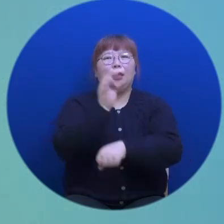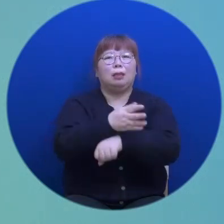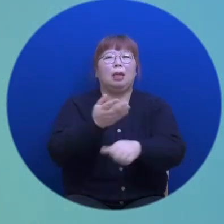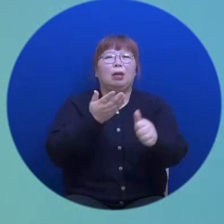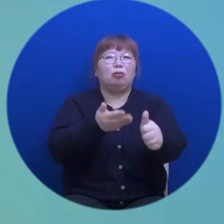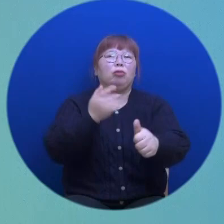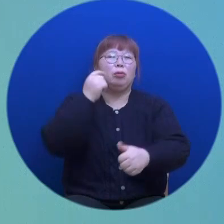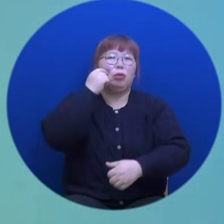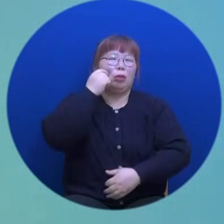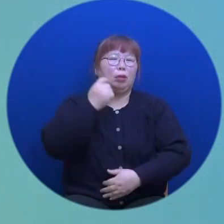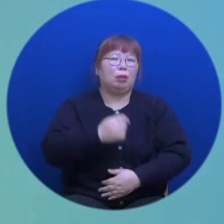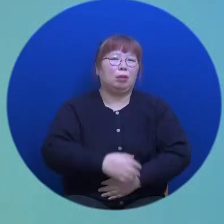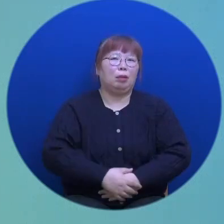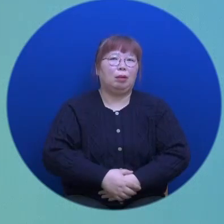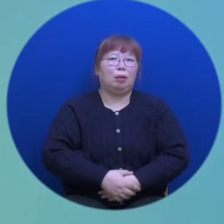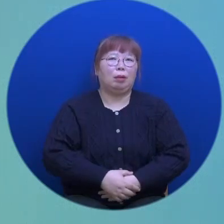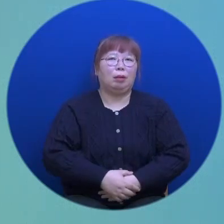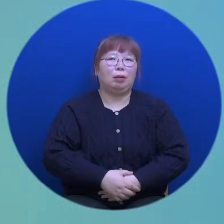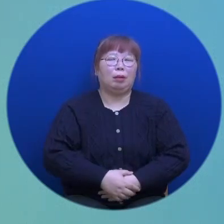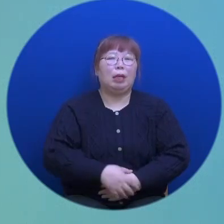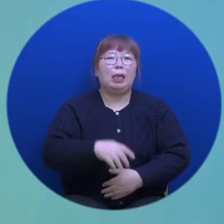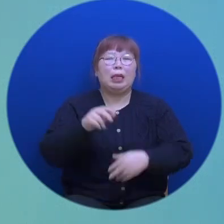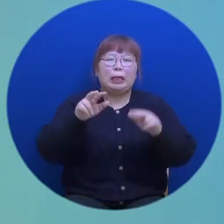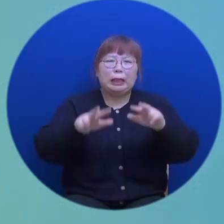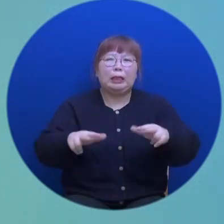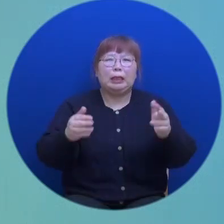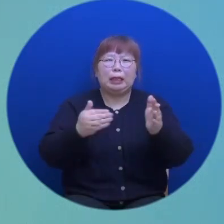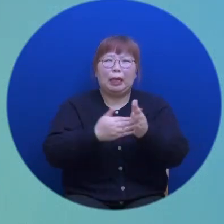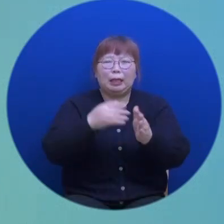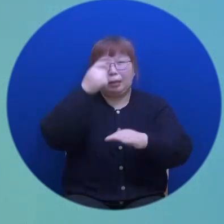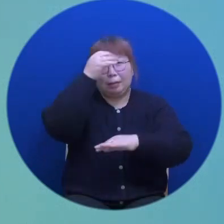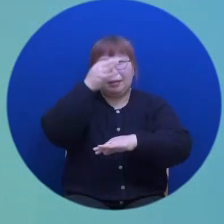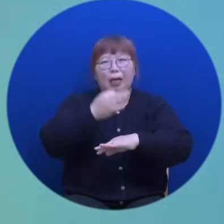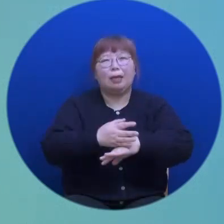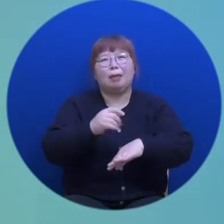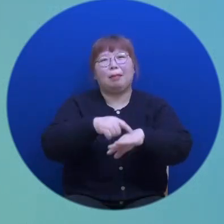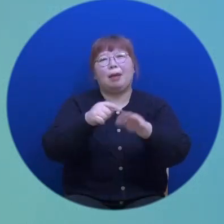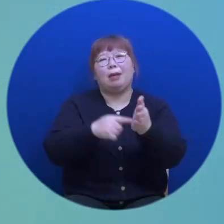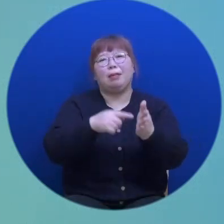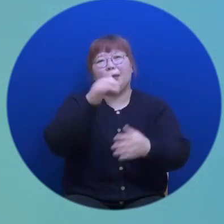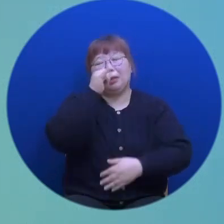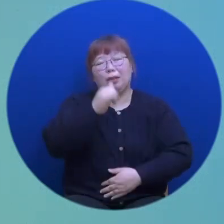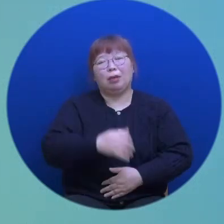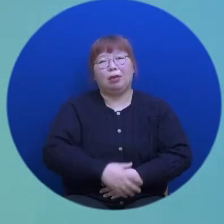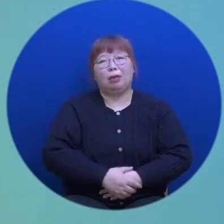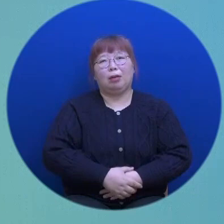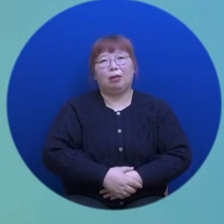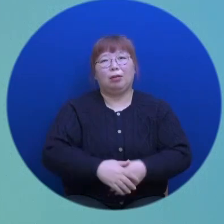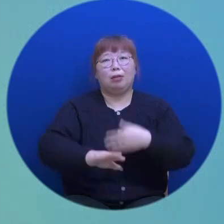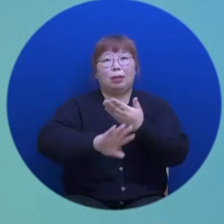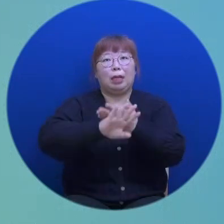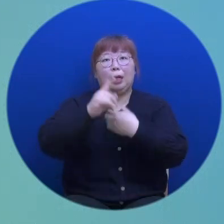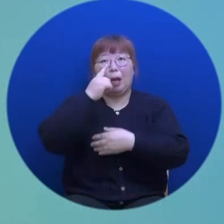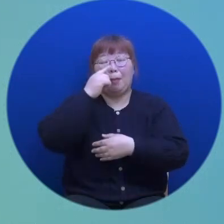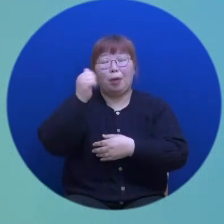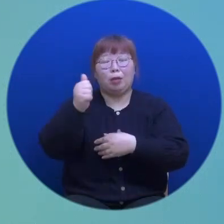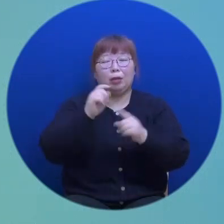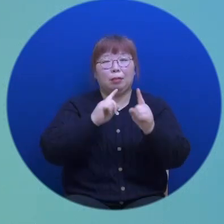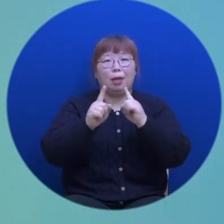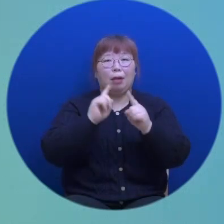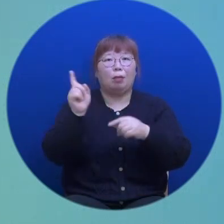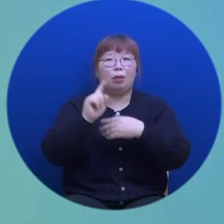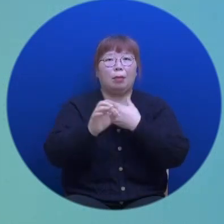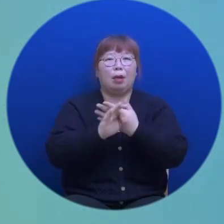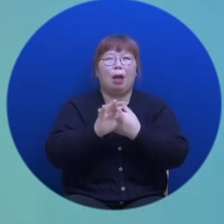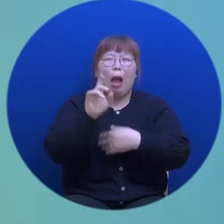사줬는데 그게 지금까지 참 미안합니다. 다른 아버지는 또 이렇게 말합니다. 제가 한 번도